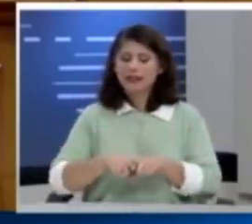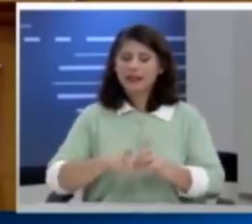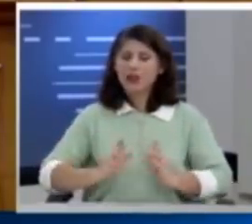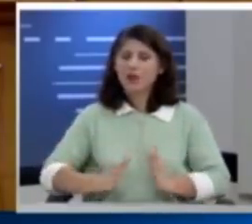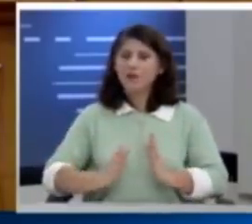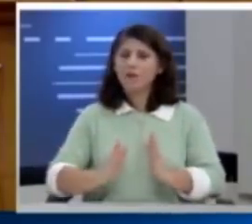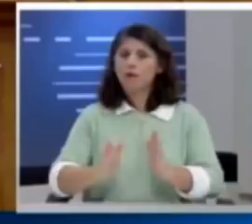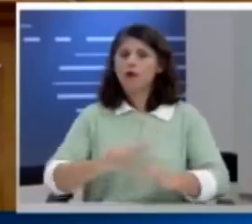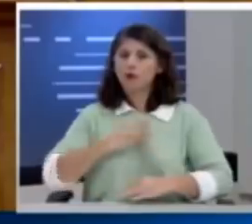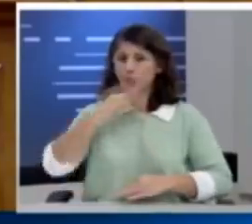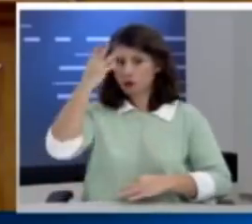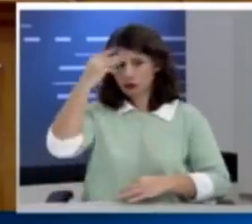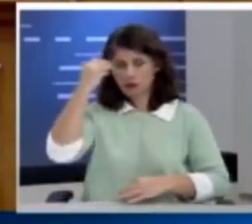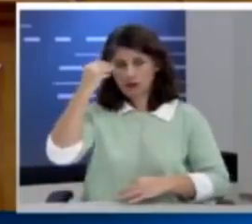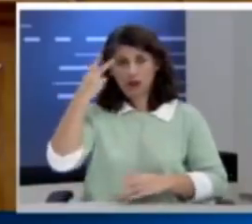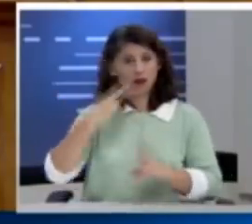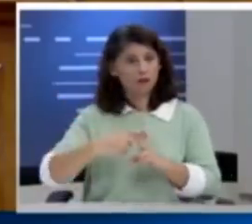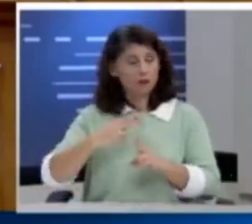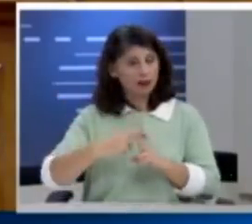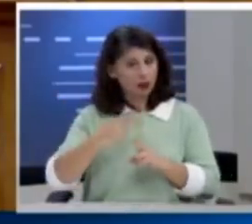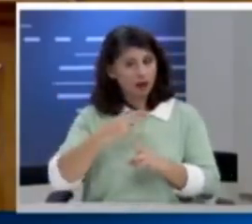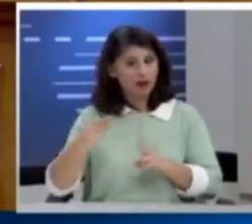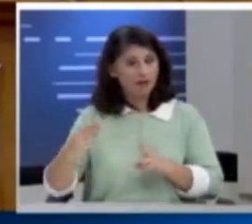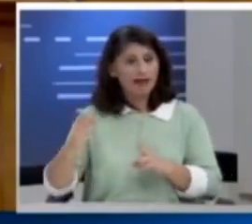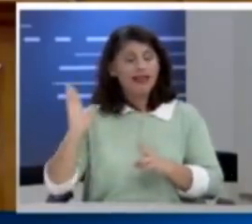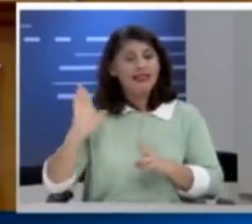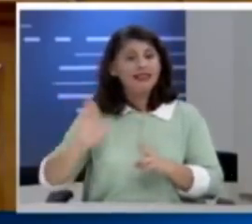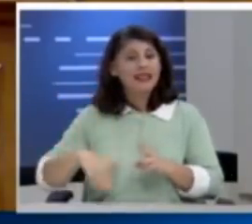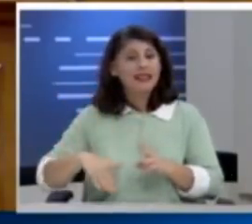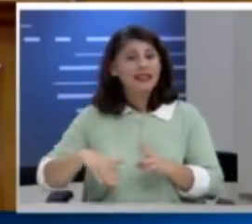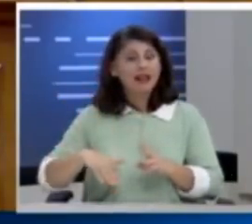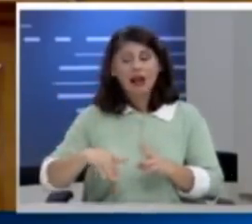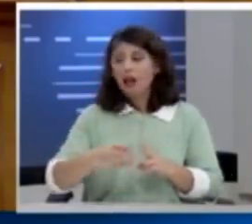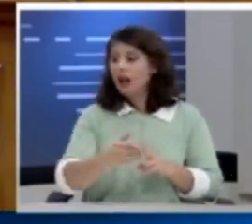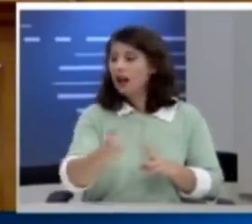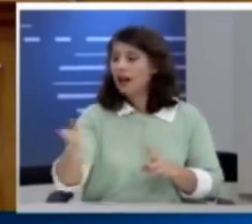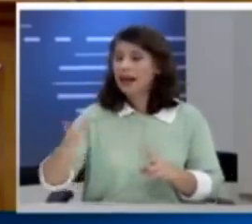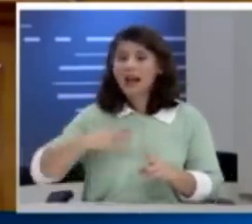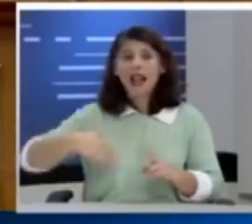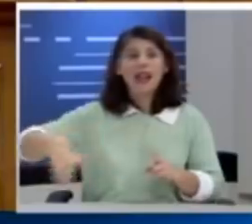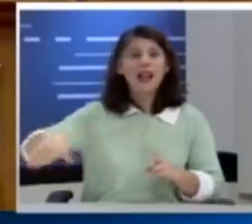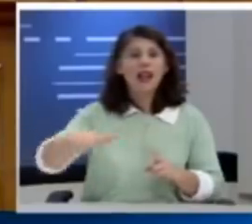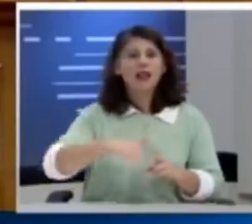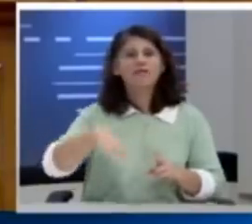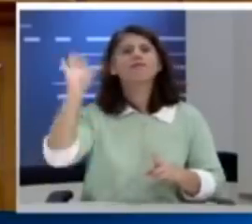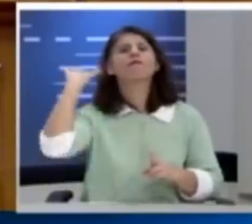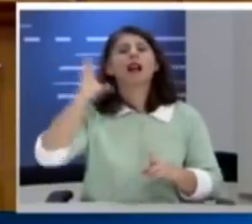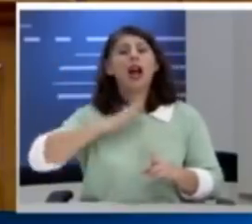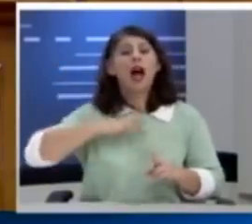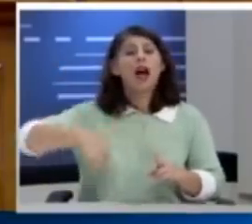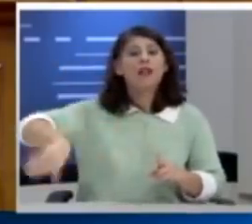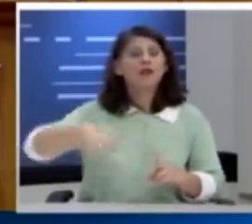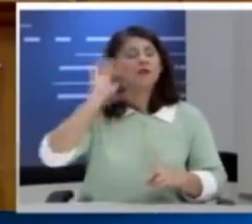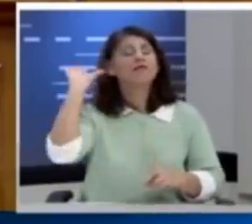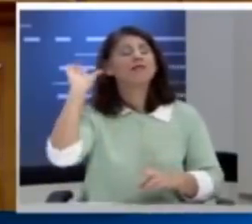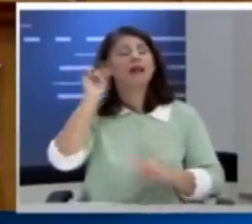Τσίπρα, το κρίσιμο ζήτημα είναι τελικά ο ίδιος ο λαός να καταψηφίσει αυτή την κυβέρνηση. Και